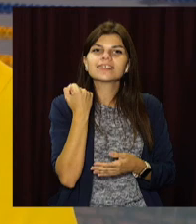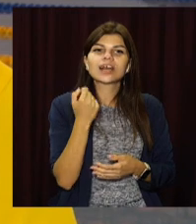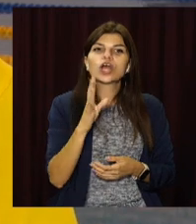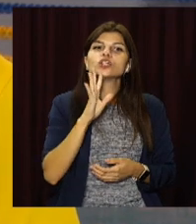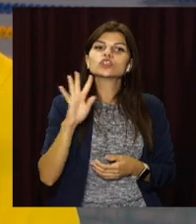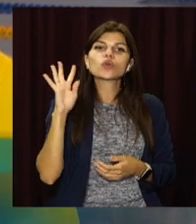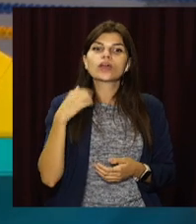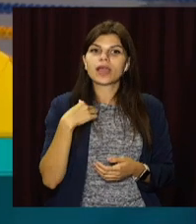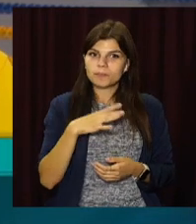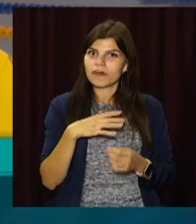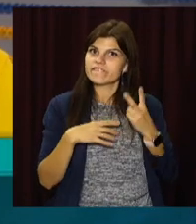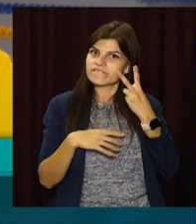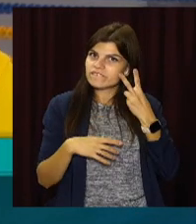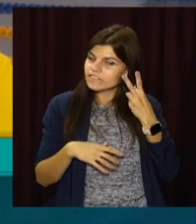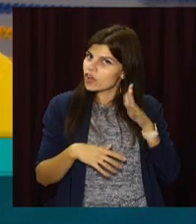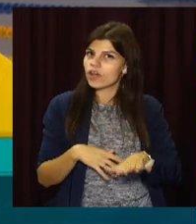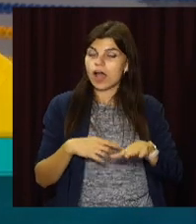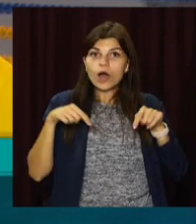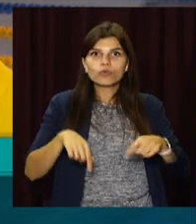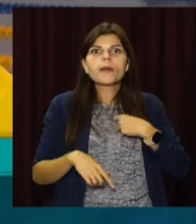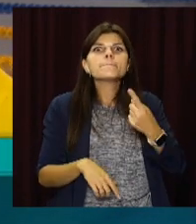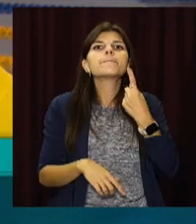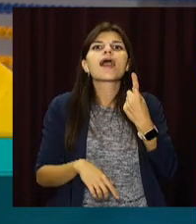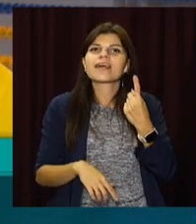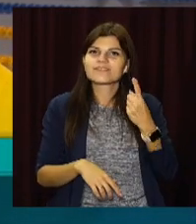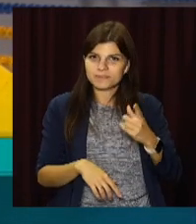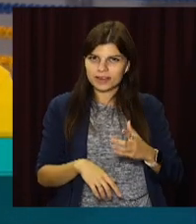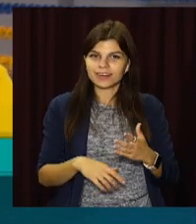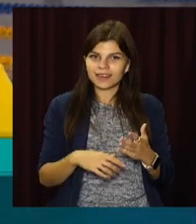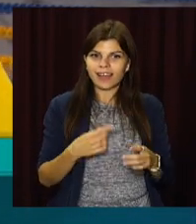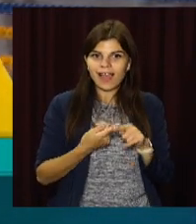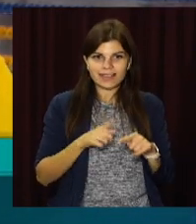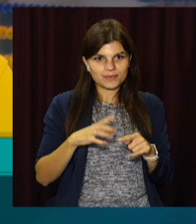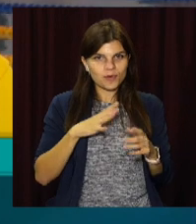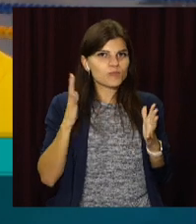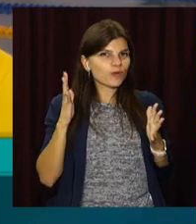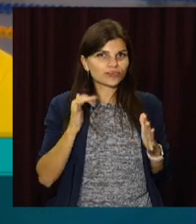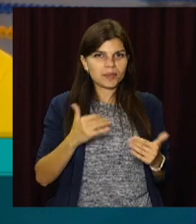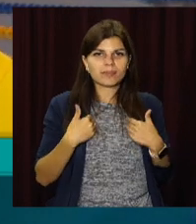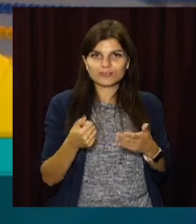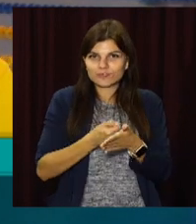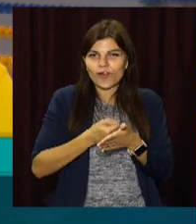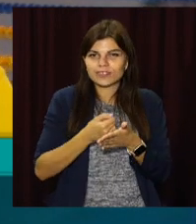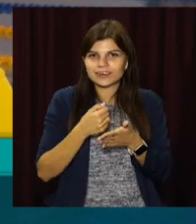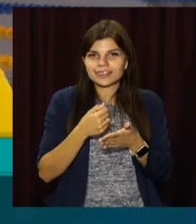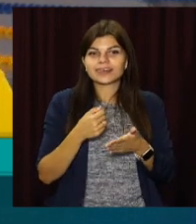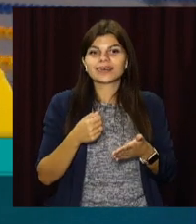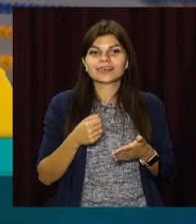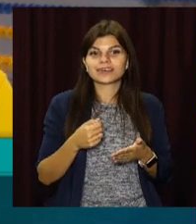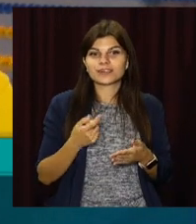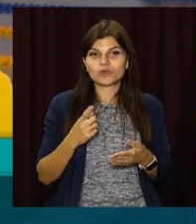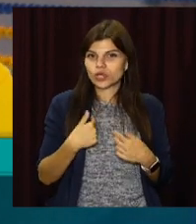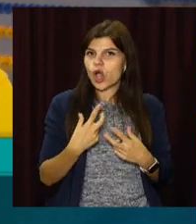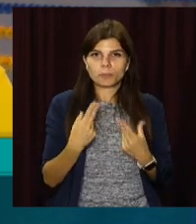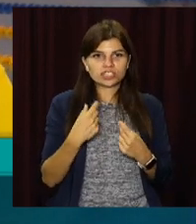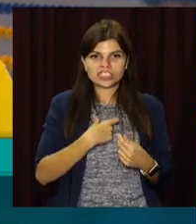я все-таки була вторая, і тут я перша, і, звісно, це було великим для мене досягненням, так як я